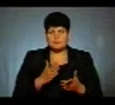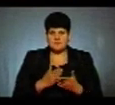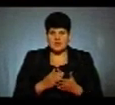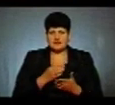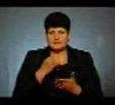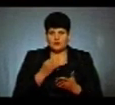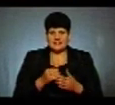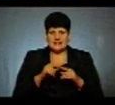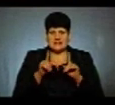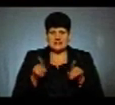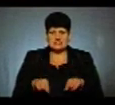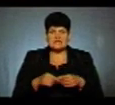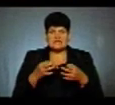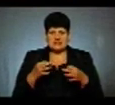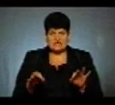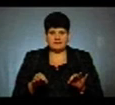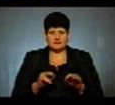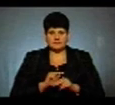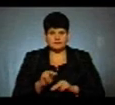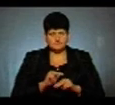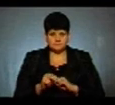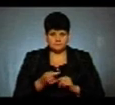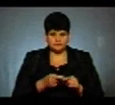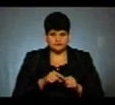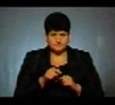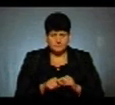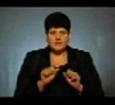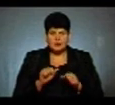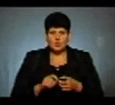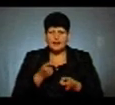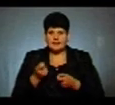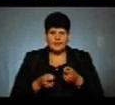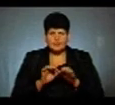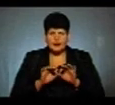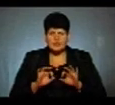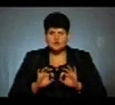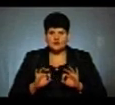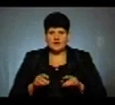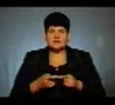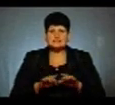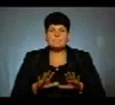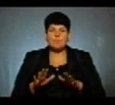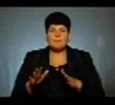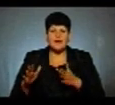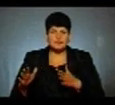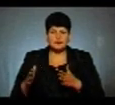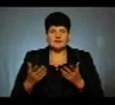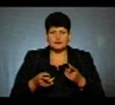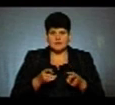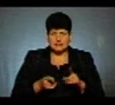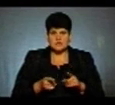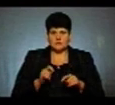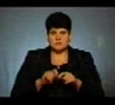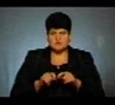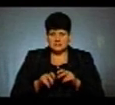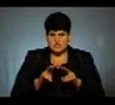відповідний сертифікат щодо читання даного предмету, і він вже вам може деталізувати всі ці моменти, які дійсно